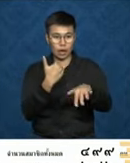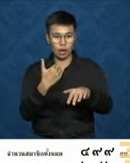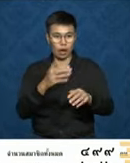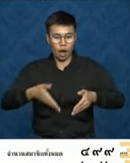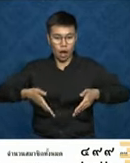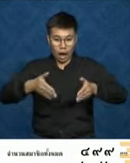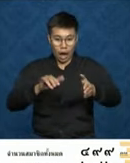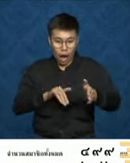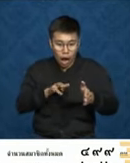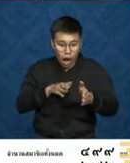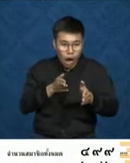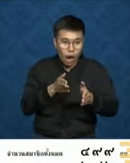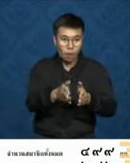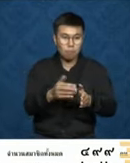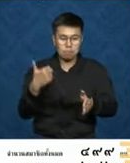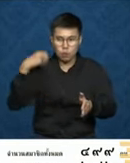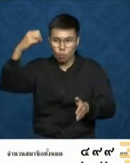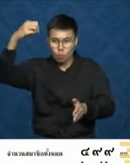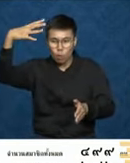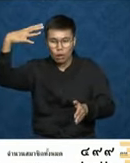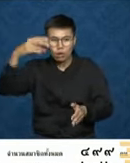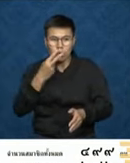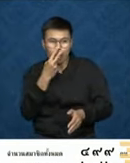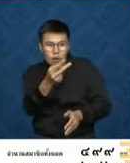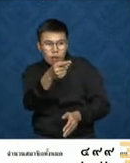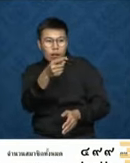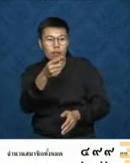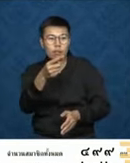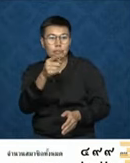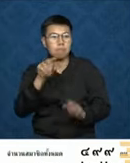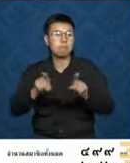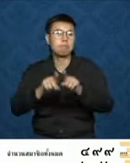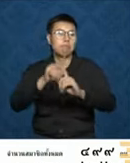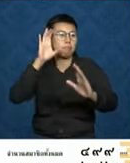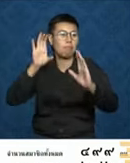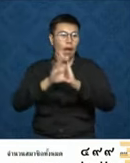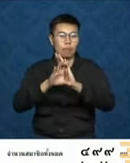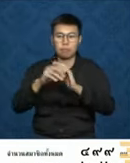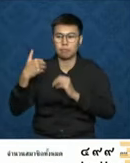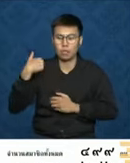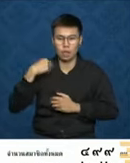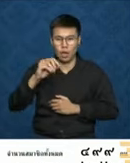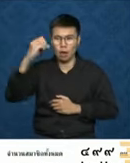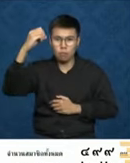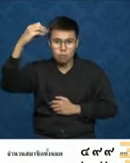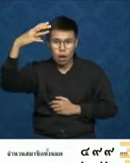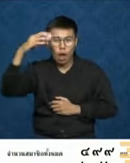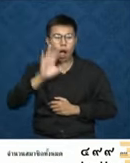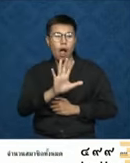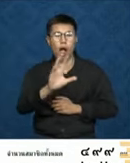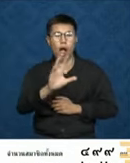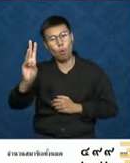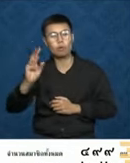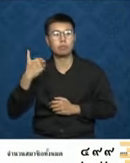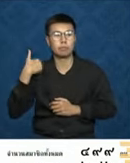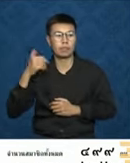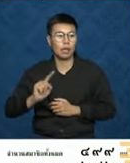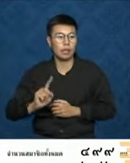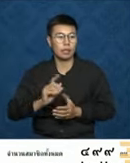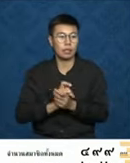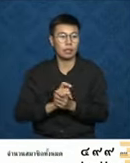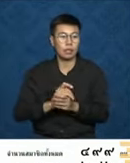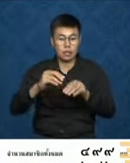ก็จริงแต่มีไฟส่องสว่างเพียงแค่เท่าที่เห็นในรูปเนี่ยค่ะจุดละ 5ดวง 6ดวงเพียงเท่านั้นค่ะและที่เหลือเนี่ยระยะ